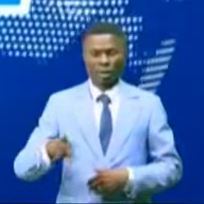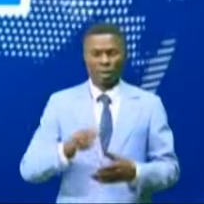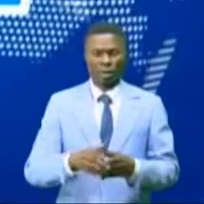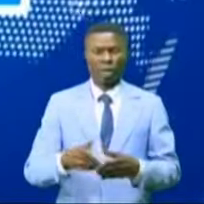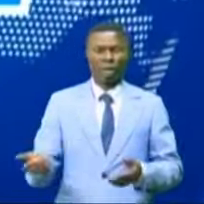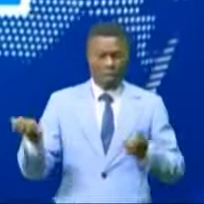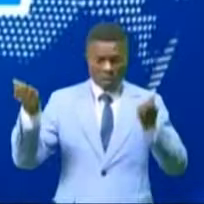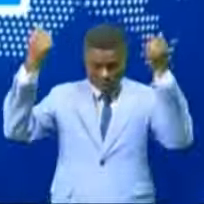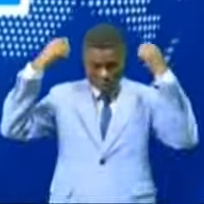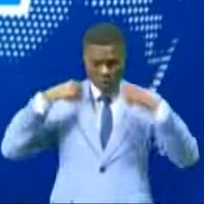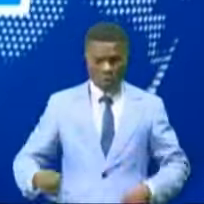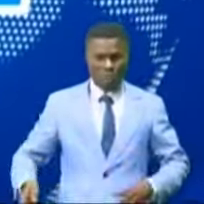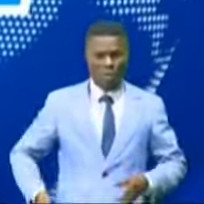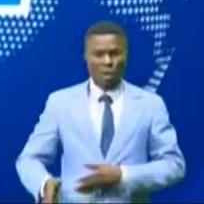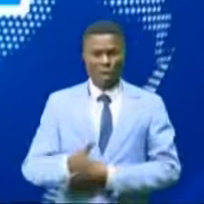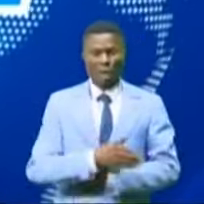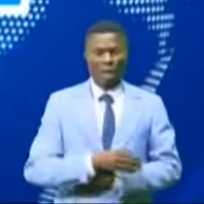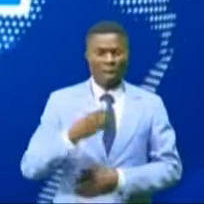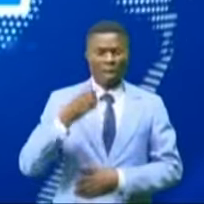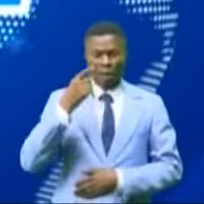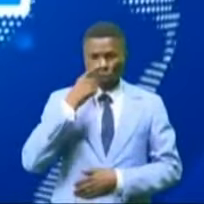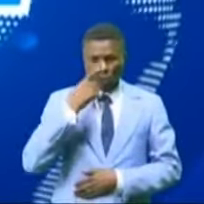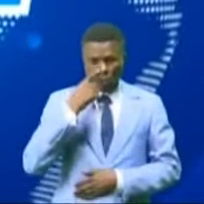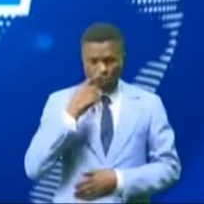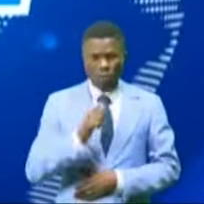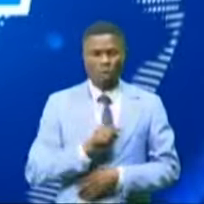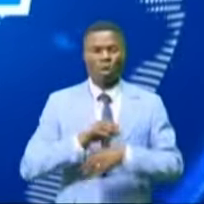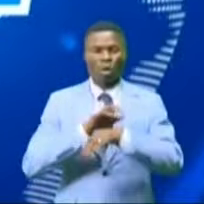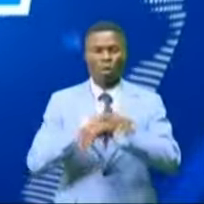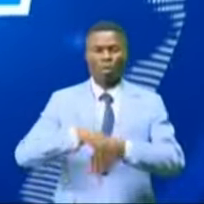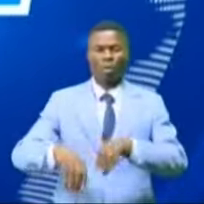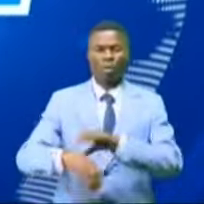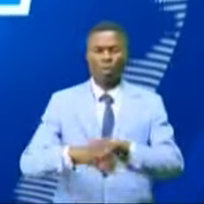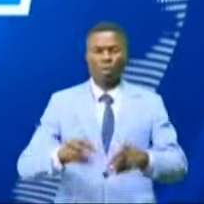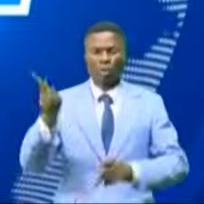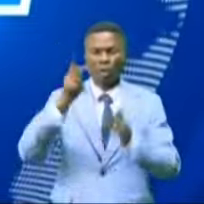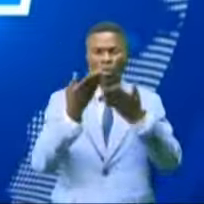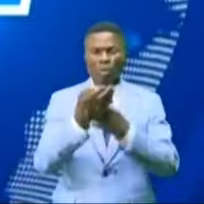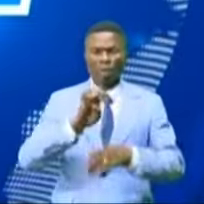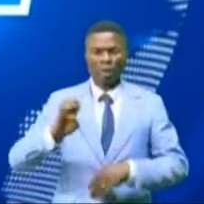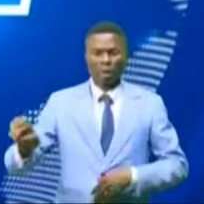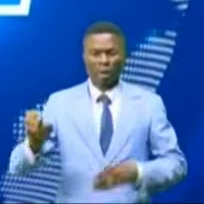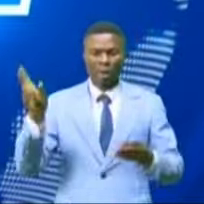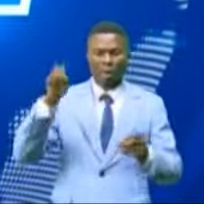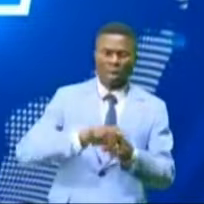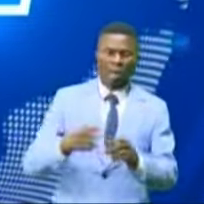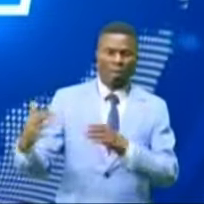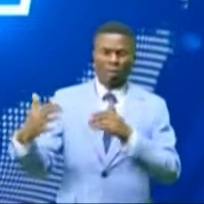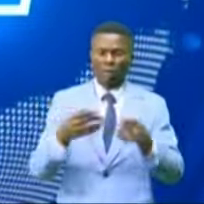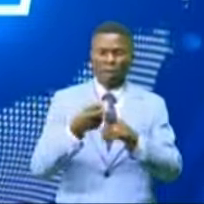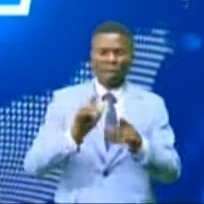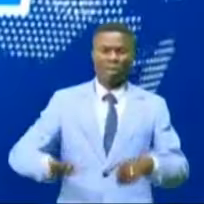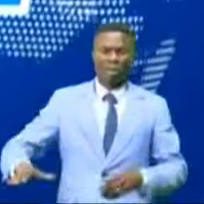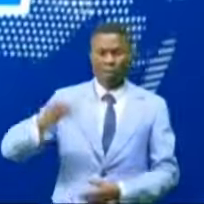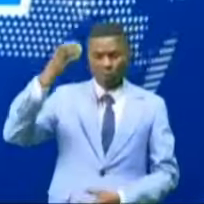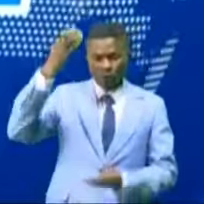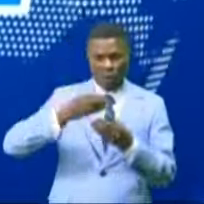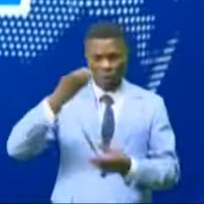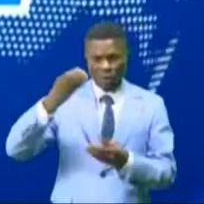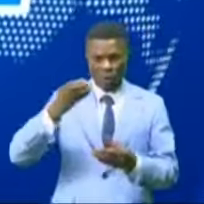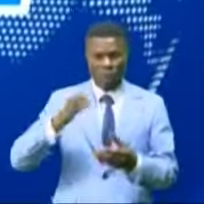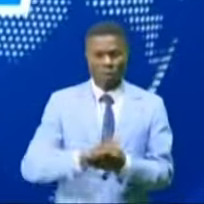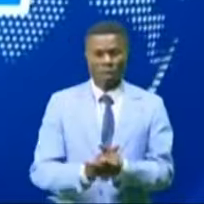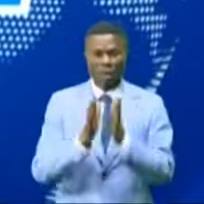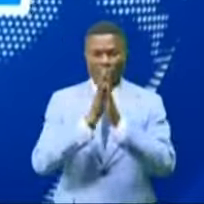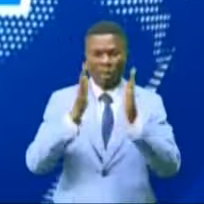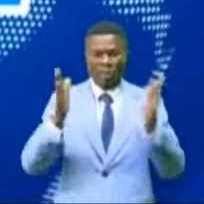la tenue noire a été respecté pour compatir avec la population de l'Est victime de l'agression rwandaise. Par la même occasion, des messes